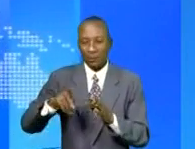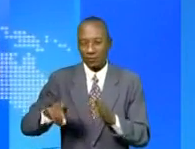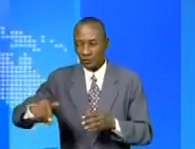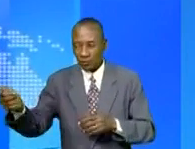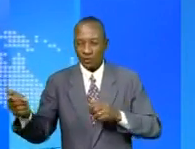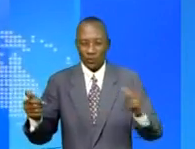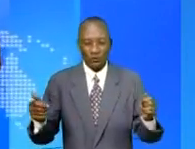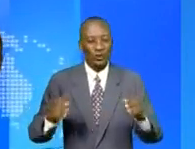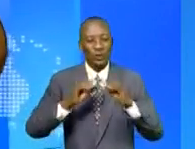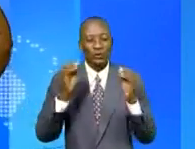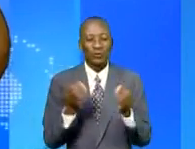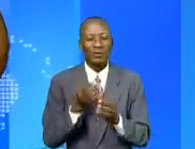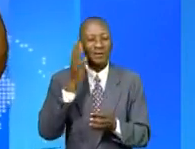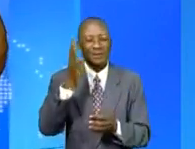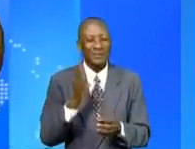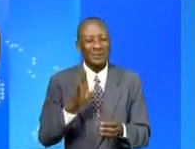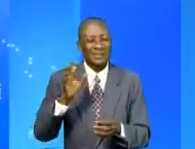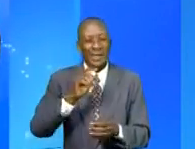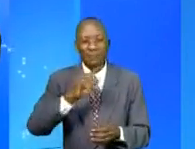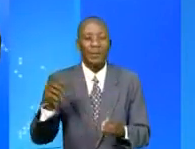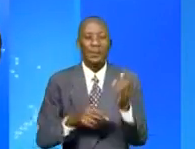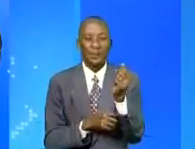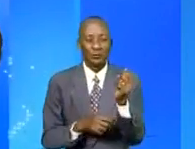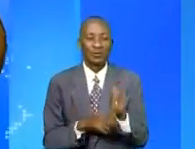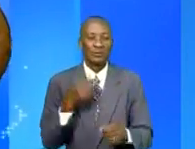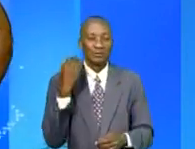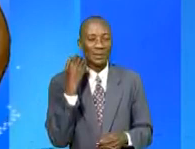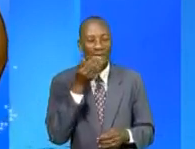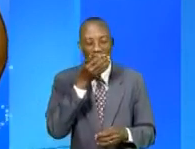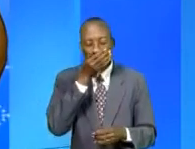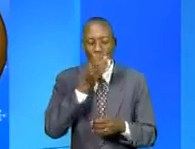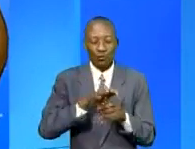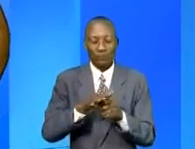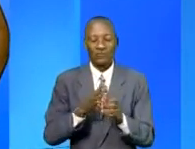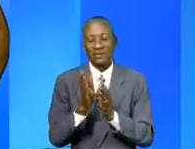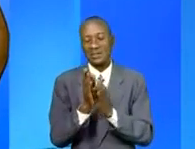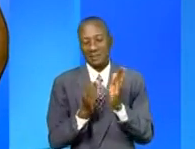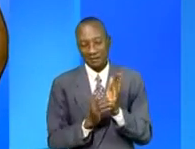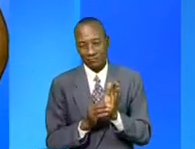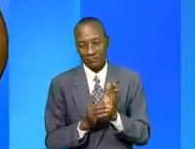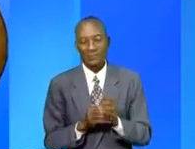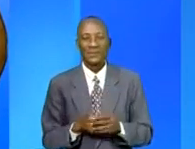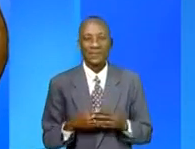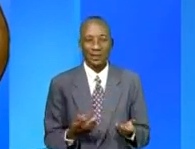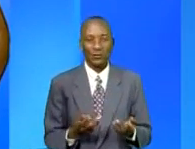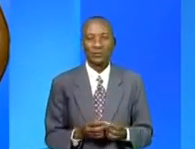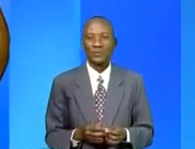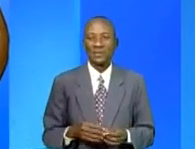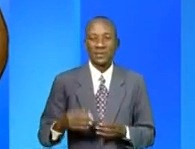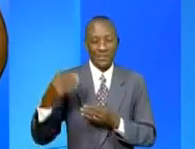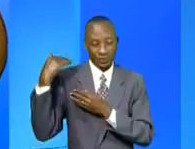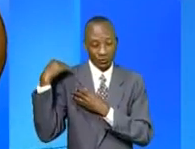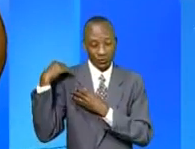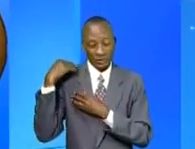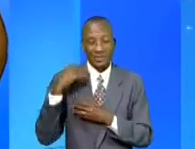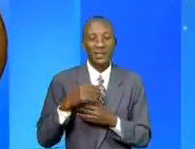Kivu et 1 au Kasaï oriental. Puisqu'on parle de la situation sous la pandémie de la COVID-19, eh bien, des stratégies ont été mises en